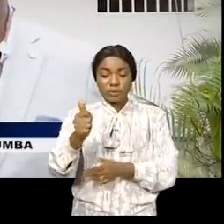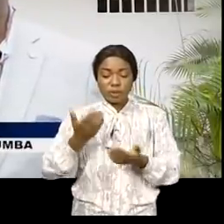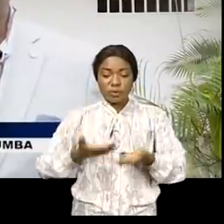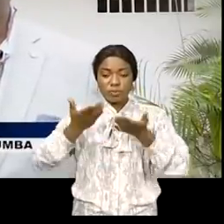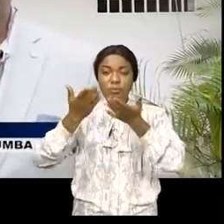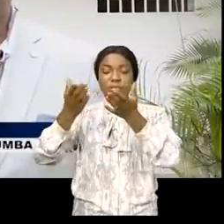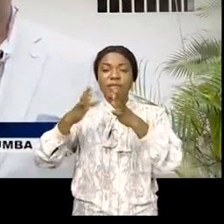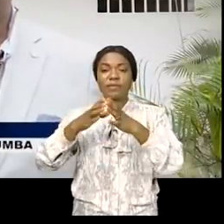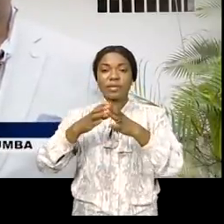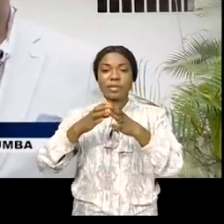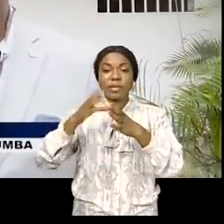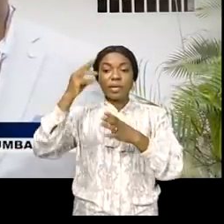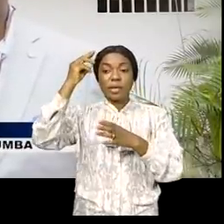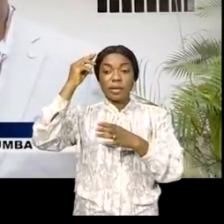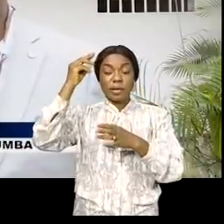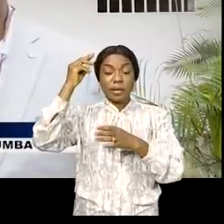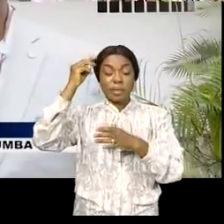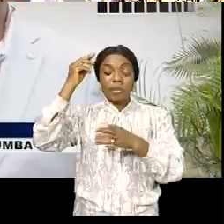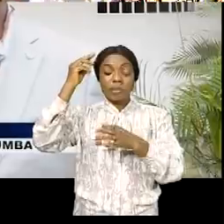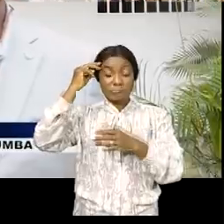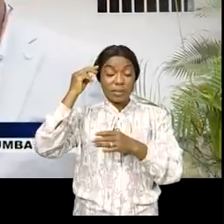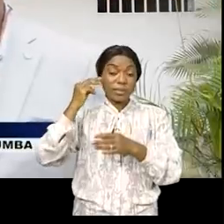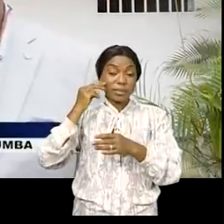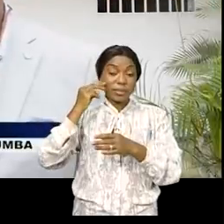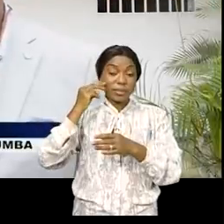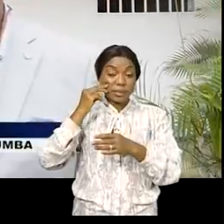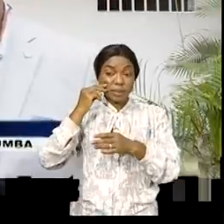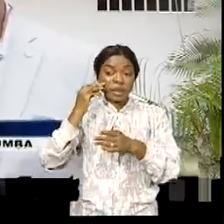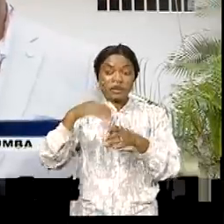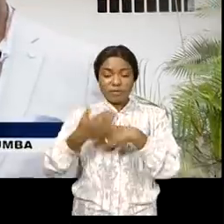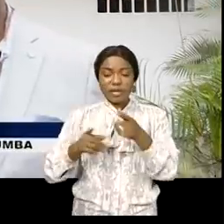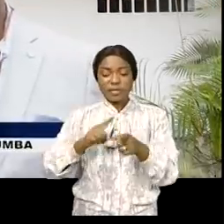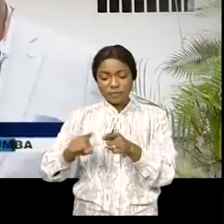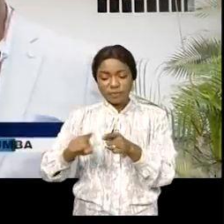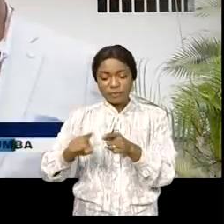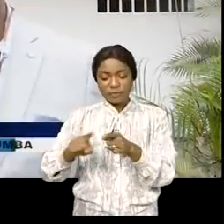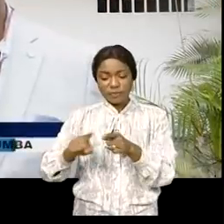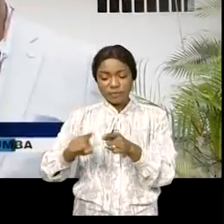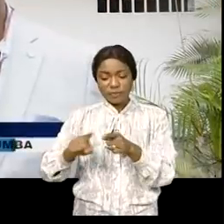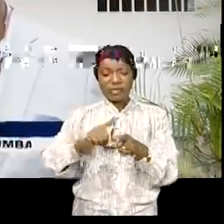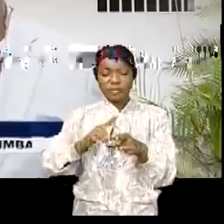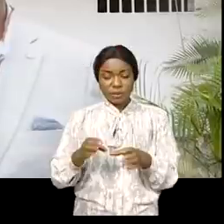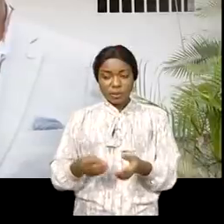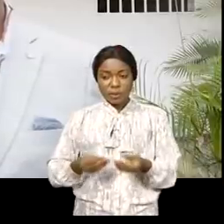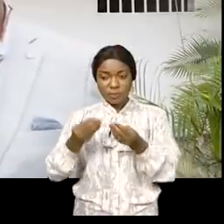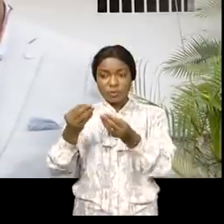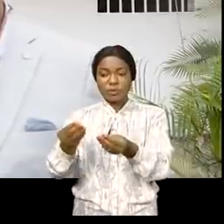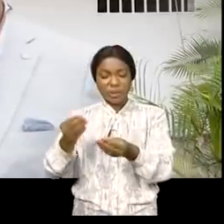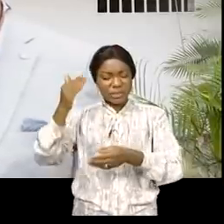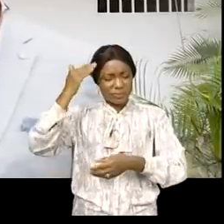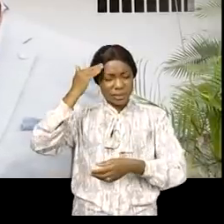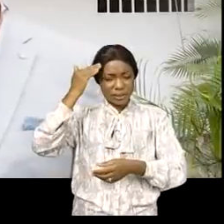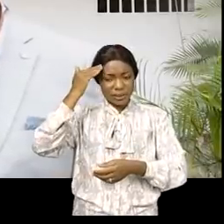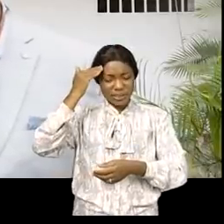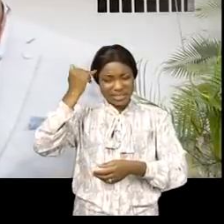de faire de différentes activités qui la pensée,